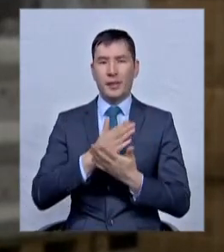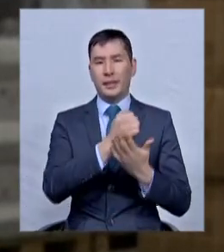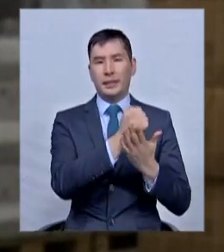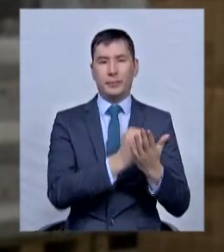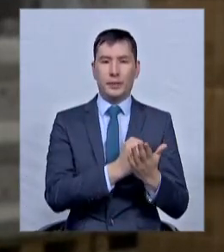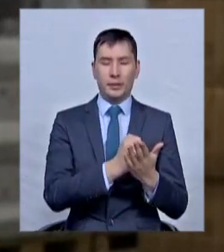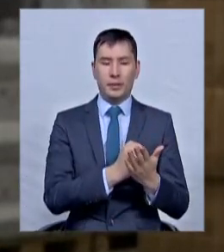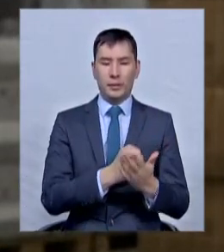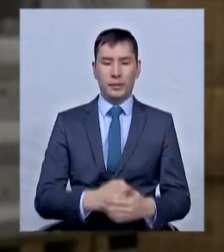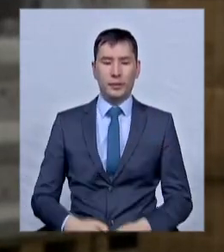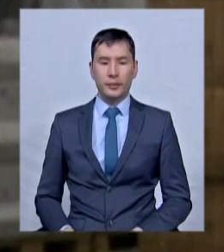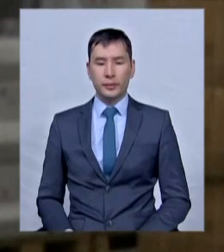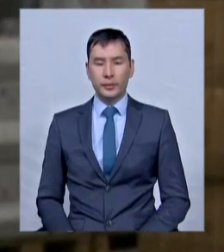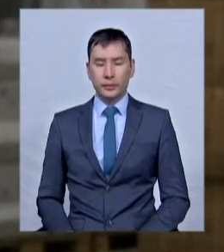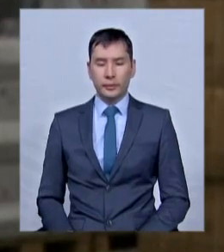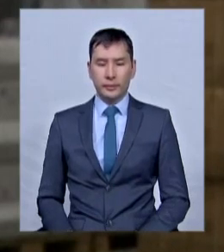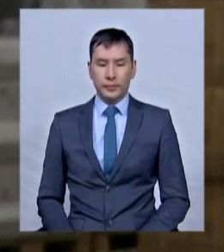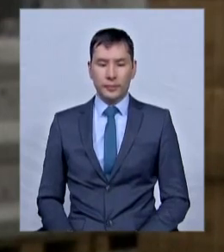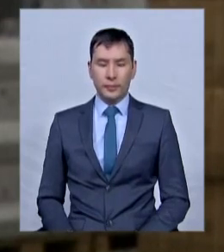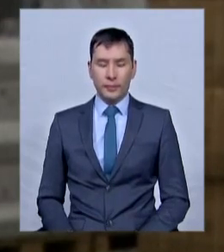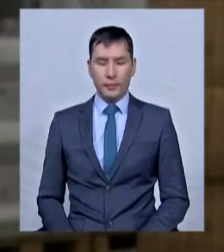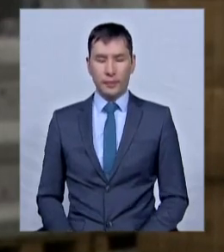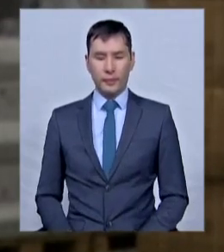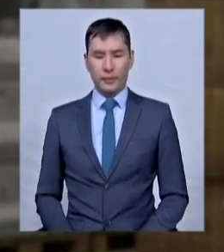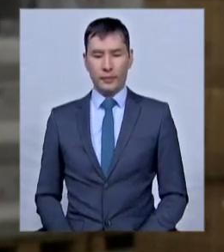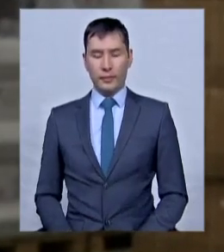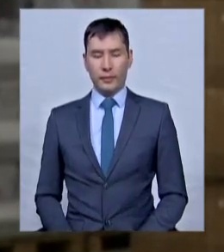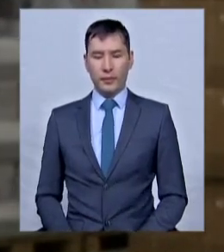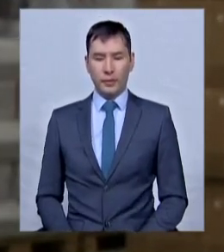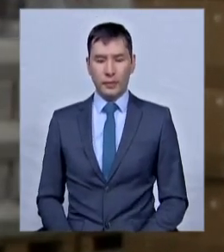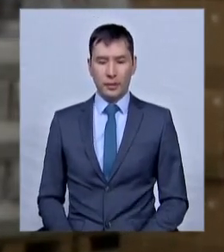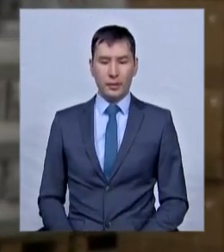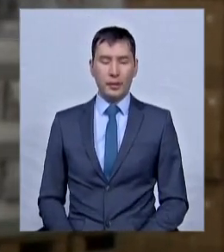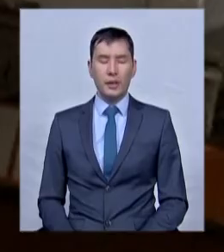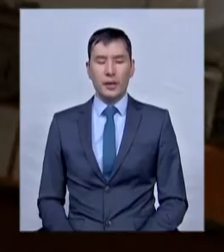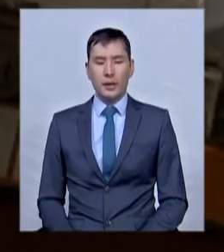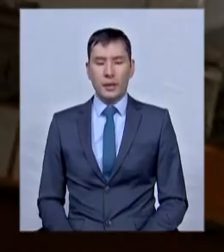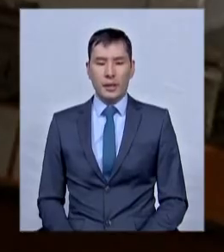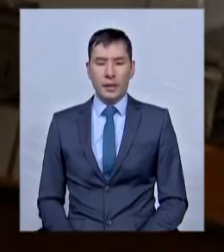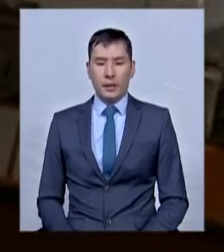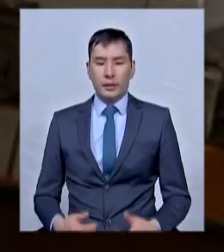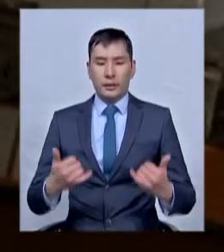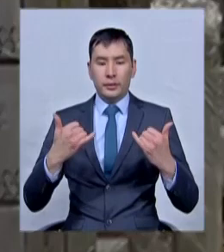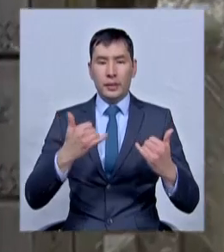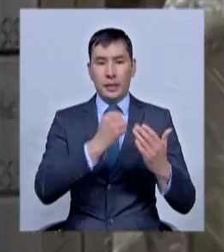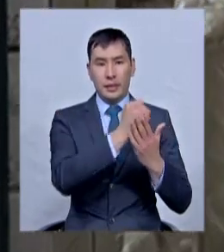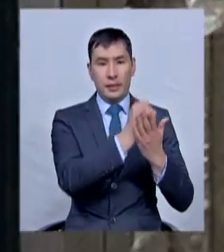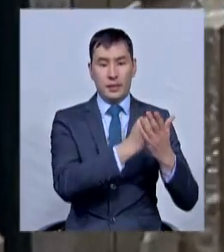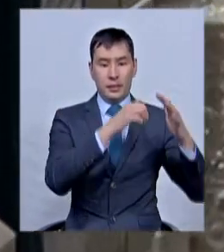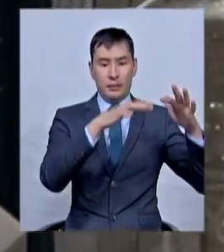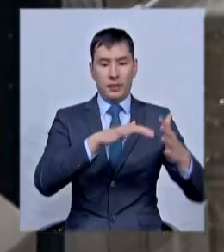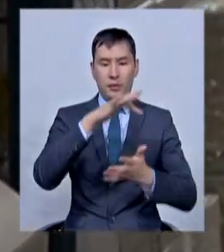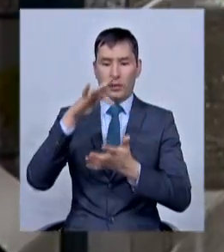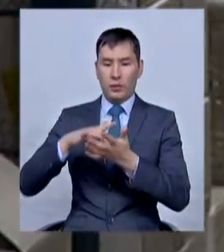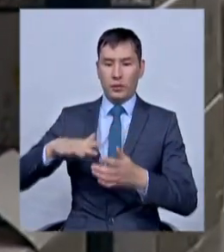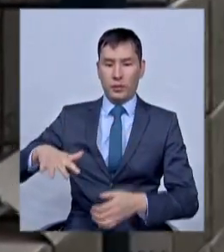тұр. Оны да уақытымен қазір осы қорды толықтырып отыру үшін алдырып отырмыз. Қазір қоймада қаланың тұрақтандыру